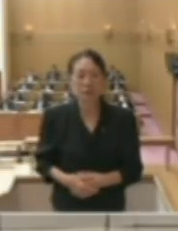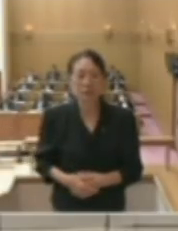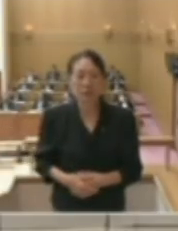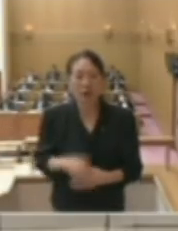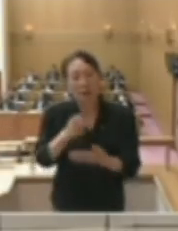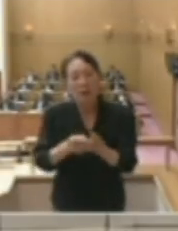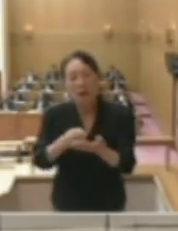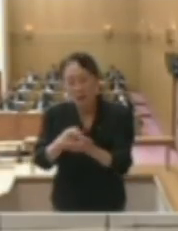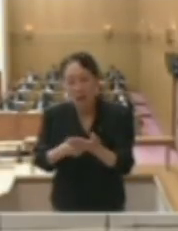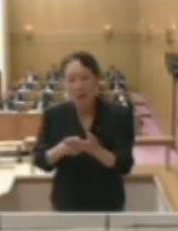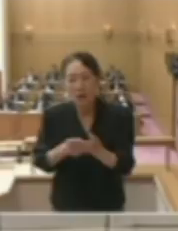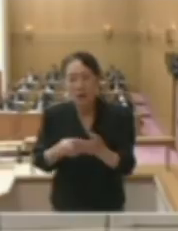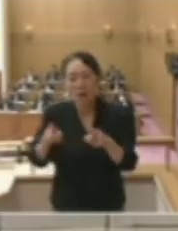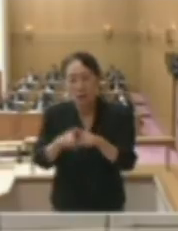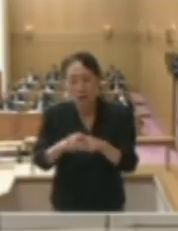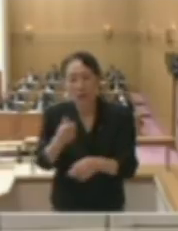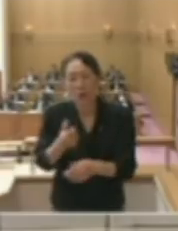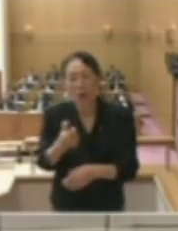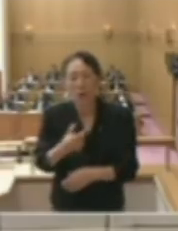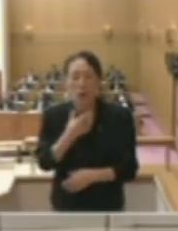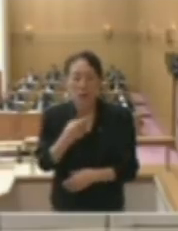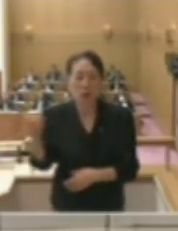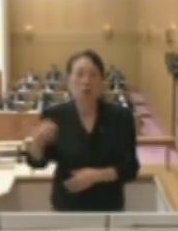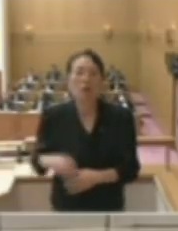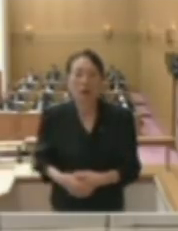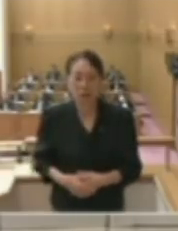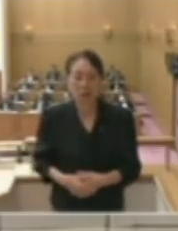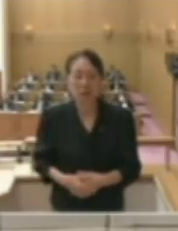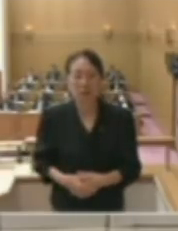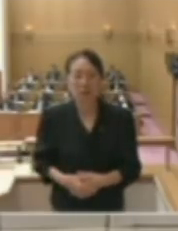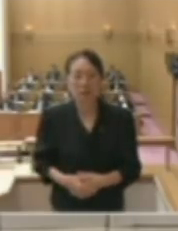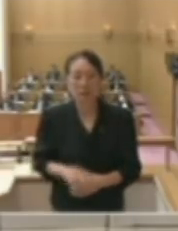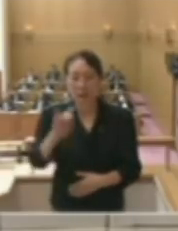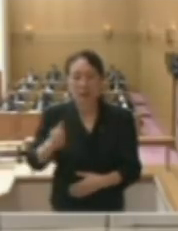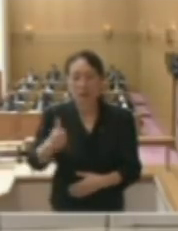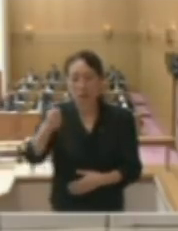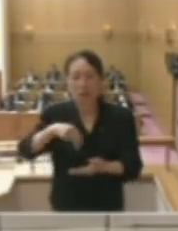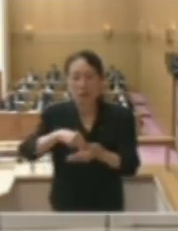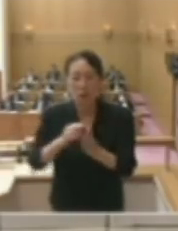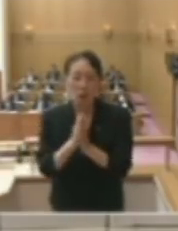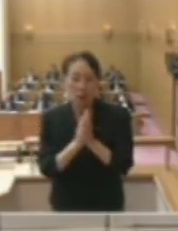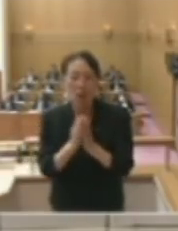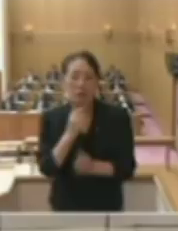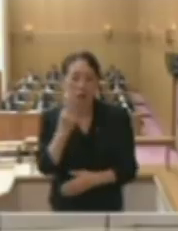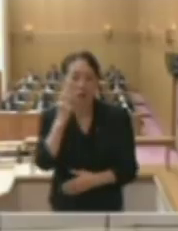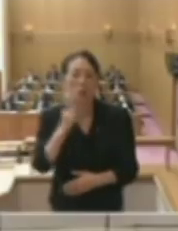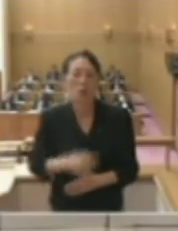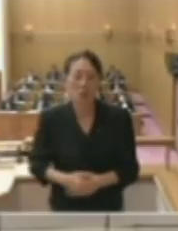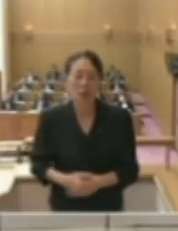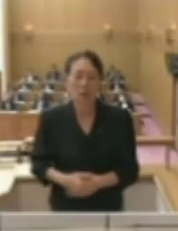訂正を含めて、お詫びしてほしいという発言がありましたので、議長としてお願いしたいと思います。 は